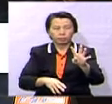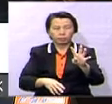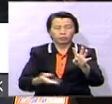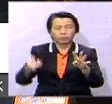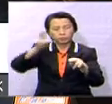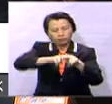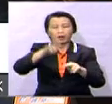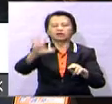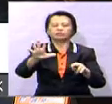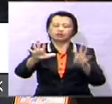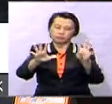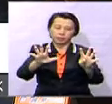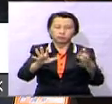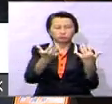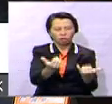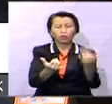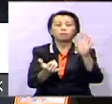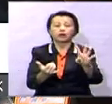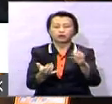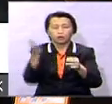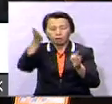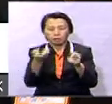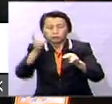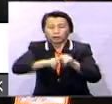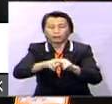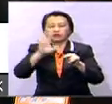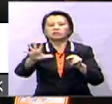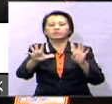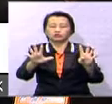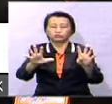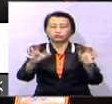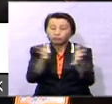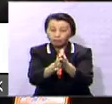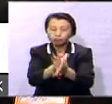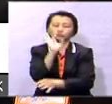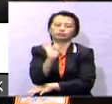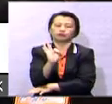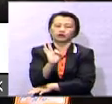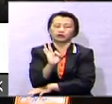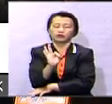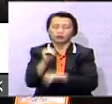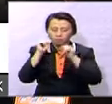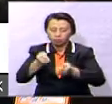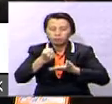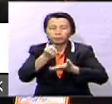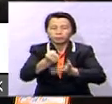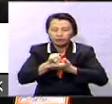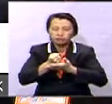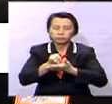lagi, bermakna 9. Dan kalau lebih banyak lagi, ianya dapat membantu kita